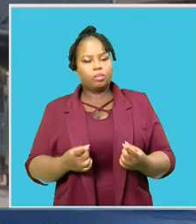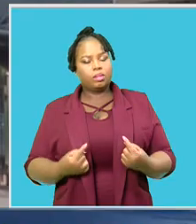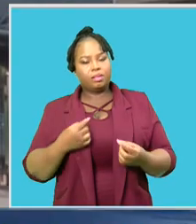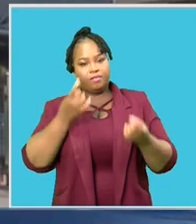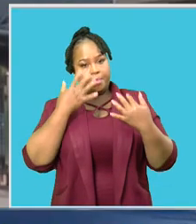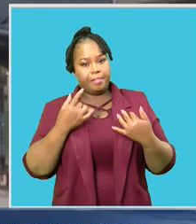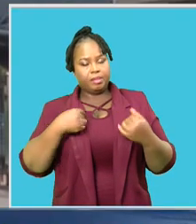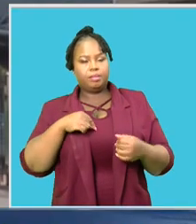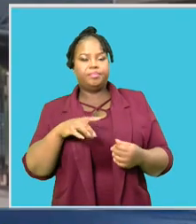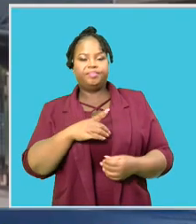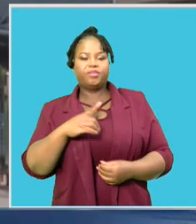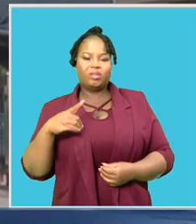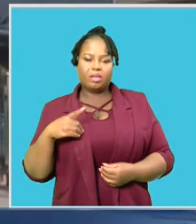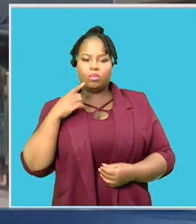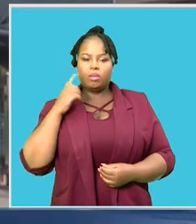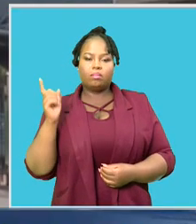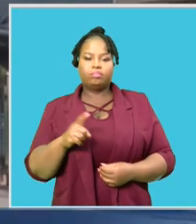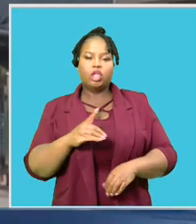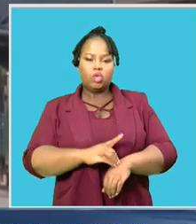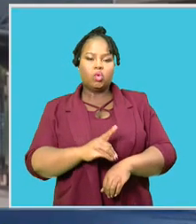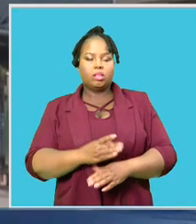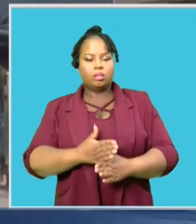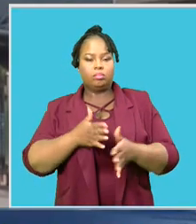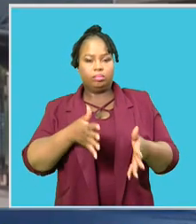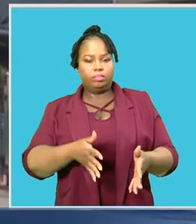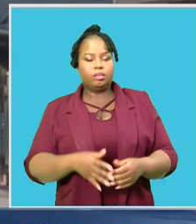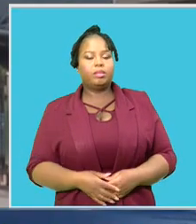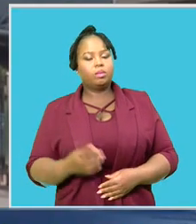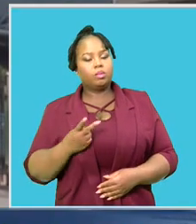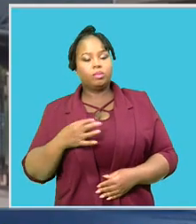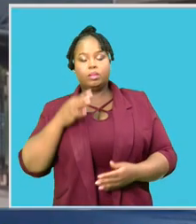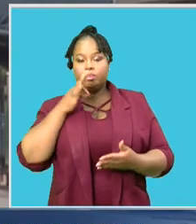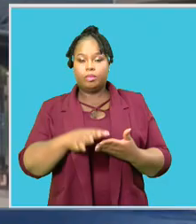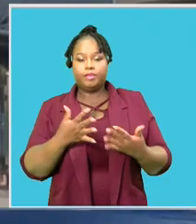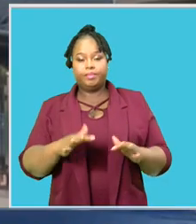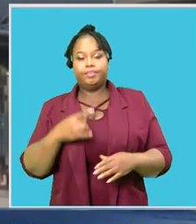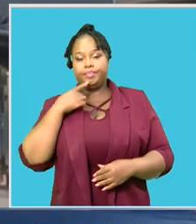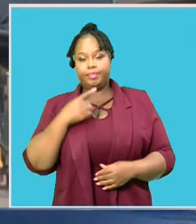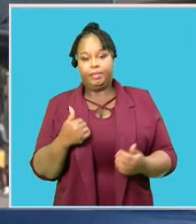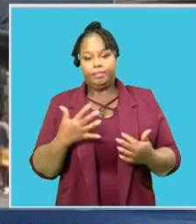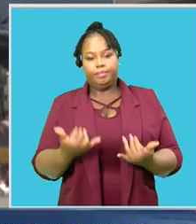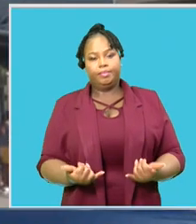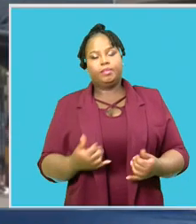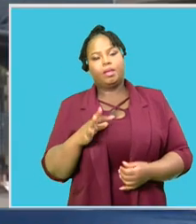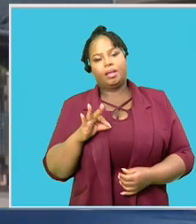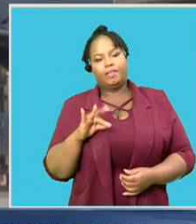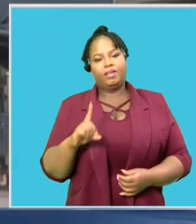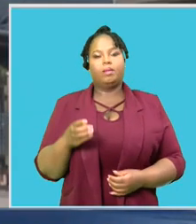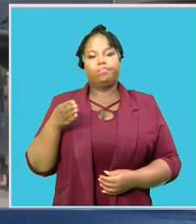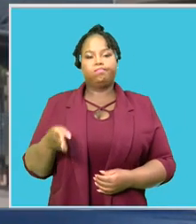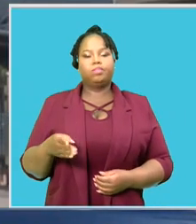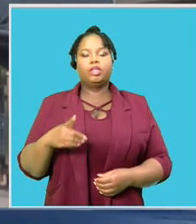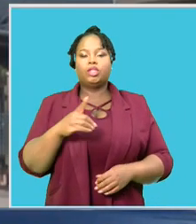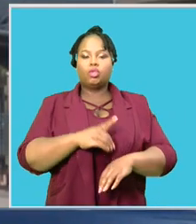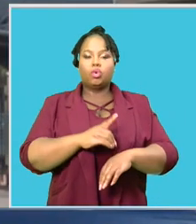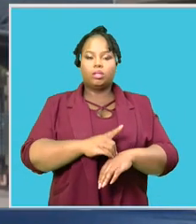given i-doctor ukuthi izizosebenza, siyibonile iyasebenza, and we have been promised ukuthi from now on every day kuzoba ne-doctor,